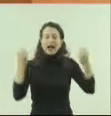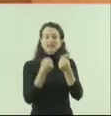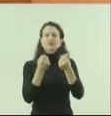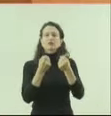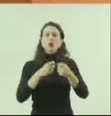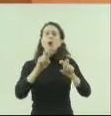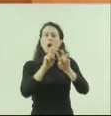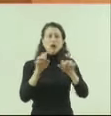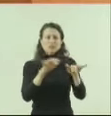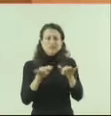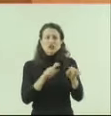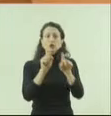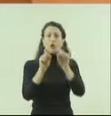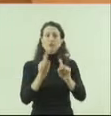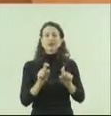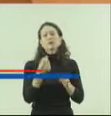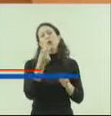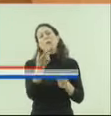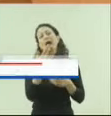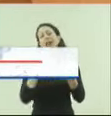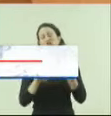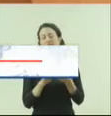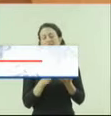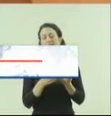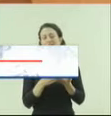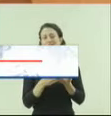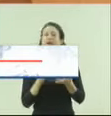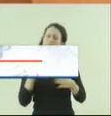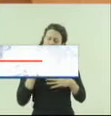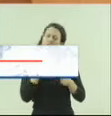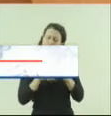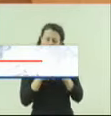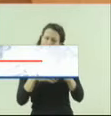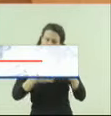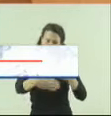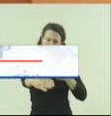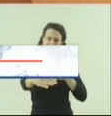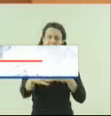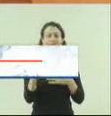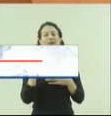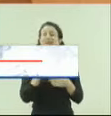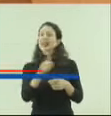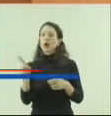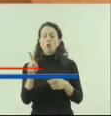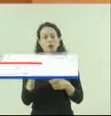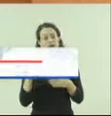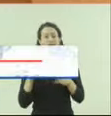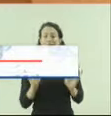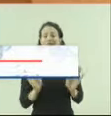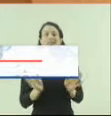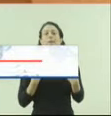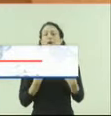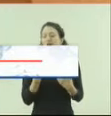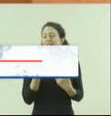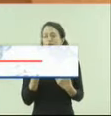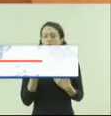Конференциите започнаха, така да се каже, наскоро и то са закъснения. Няколко теми, върху които аз бих